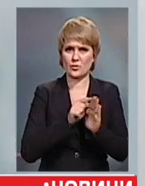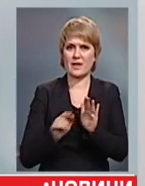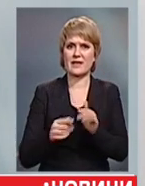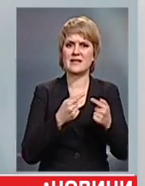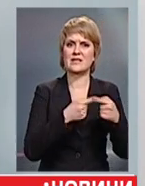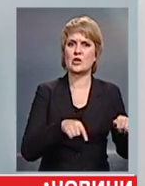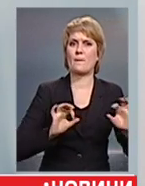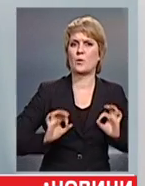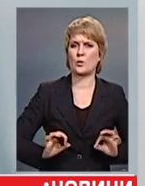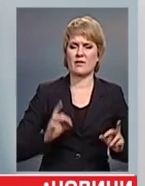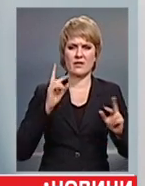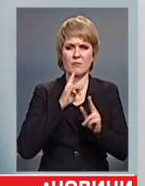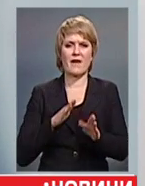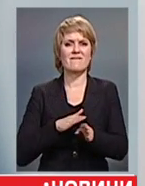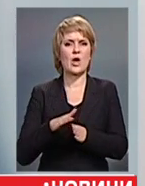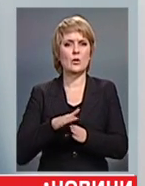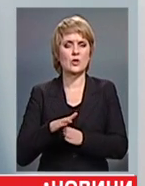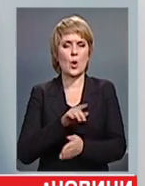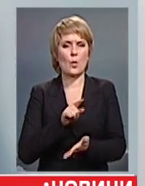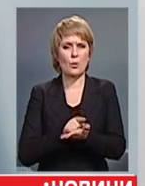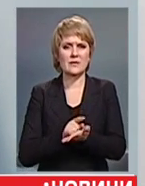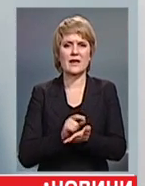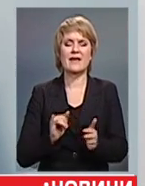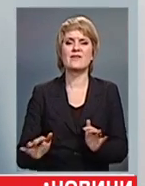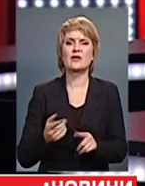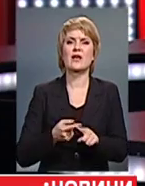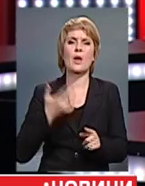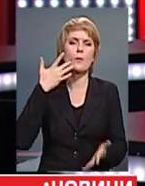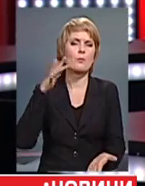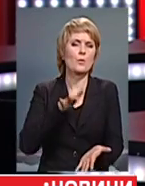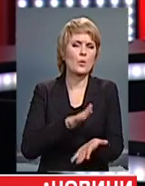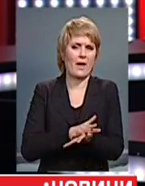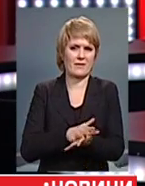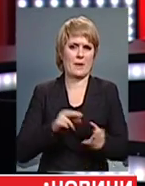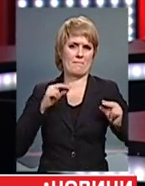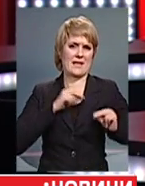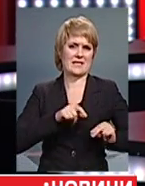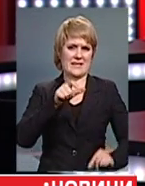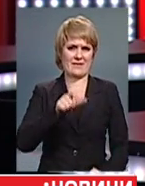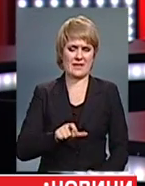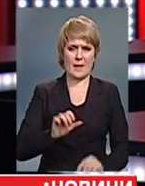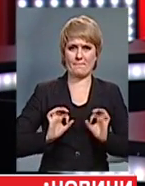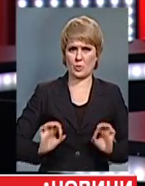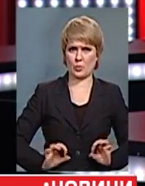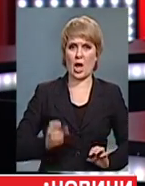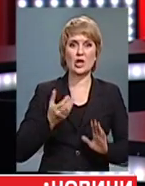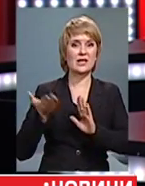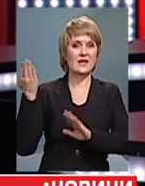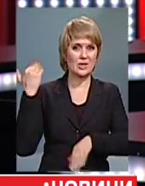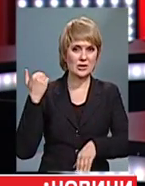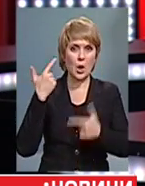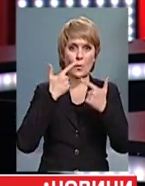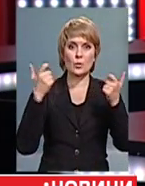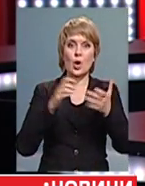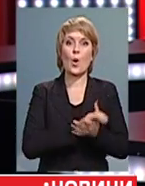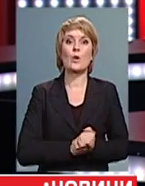виконання обов'язків та вчинок, який плюгавить працівника прокуратури. А ще раніше ГПУ оприлюднила колективного листа керівників регіональних прокуратур